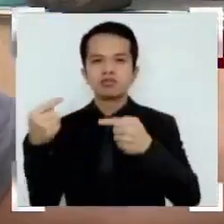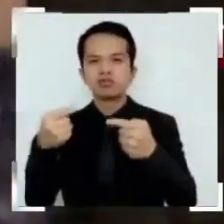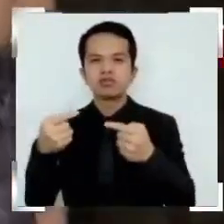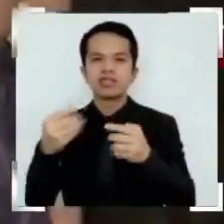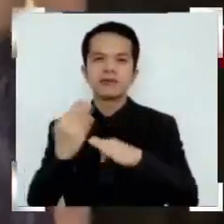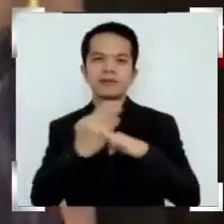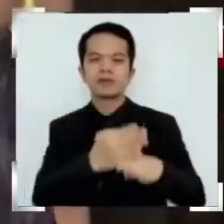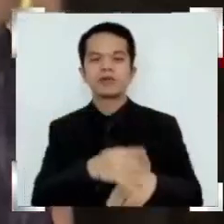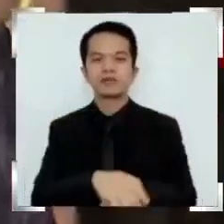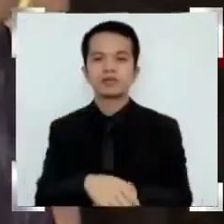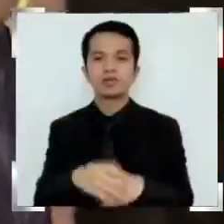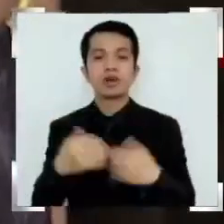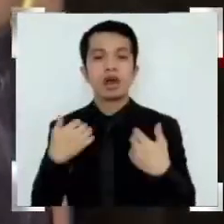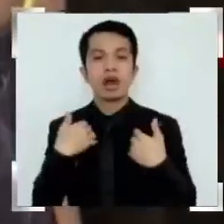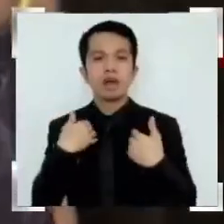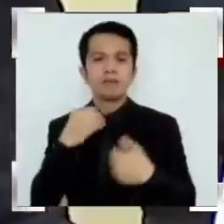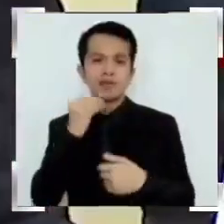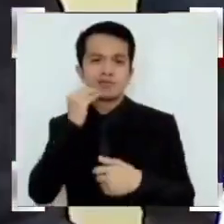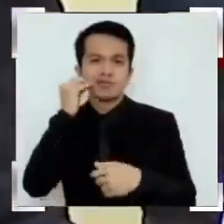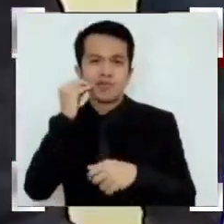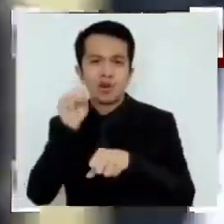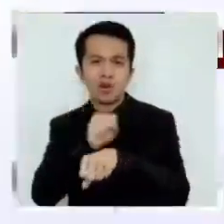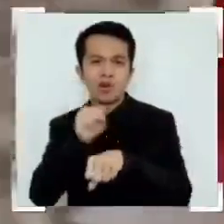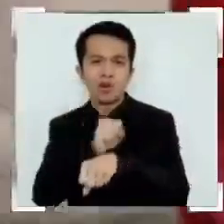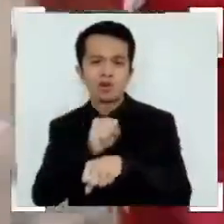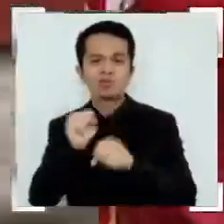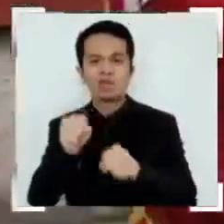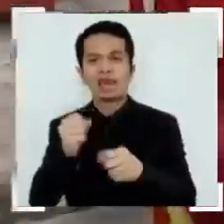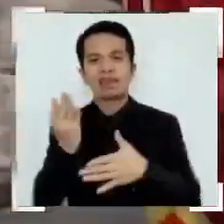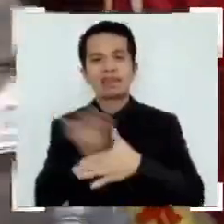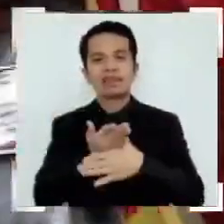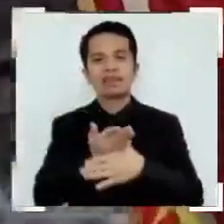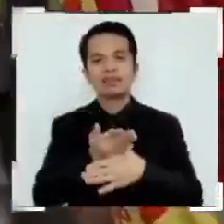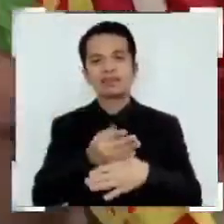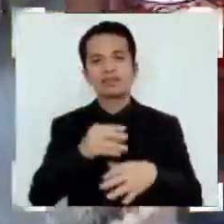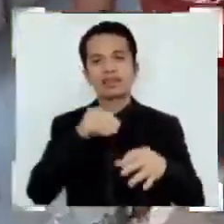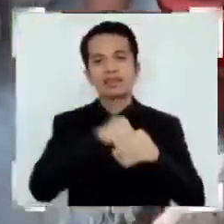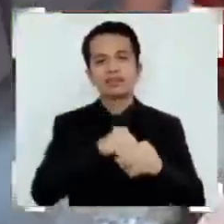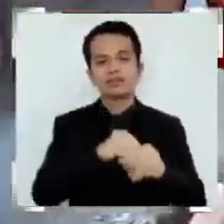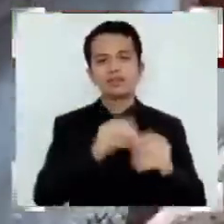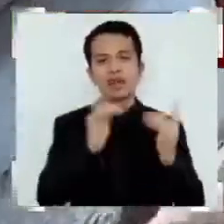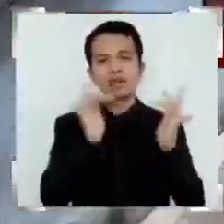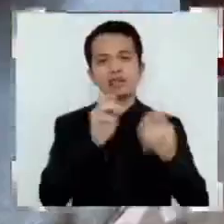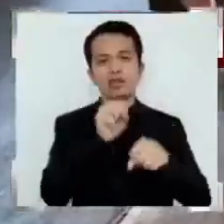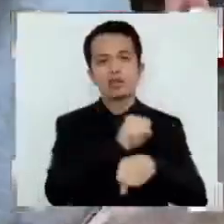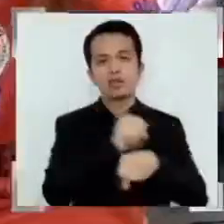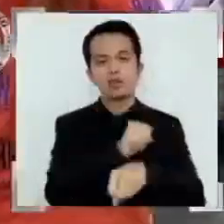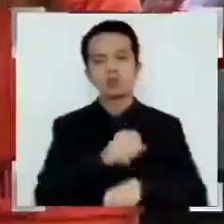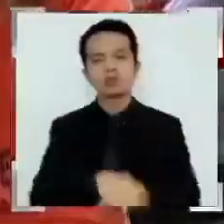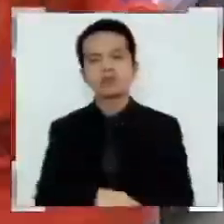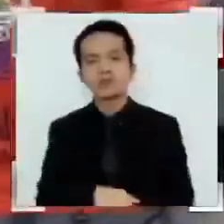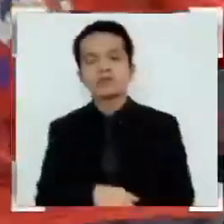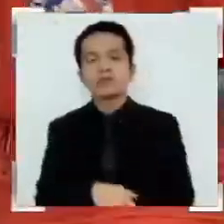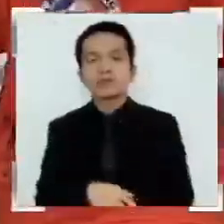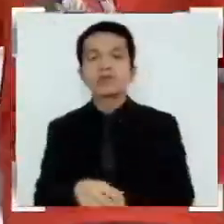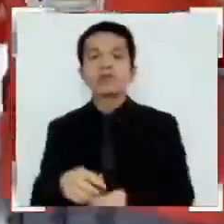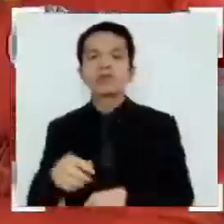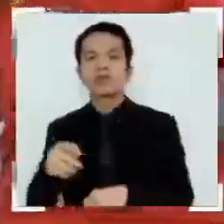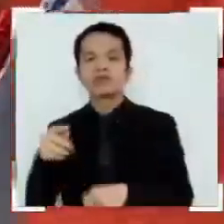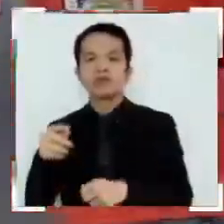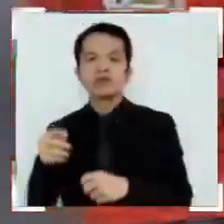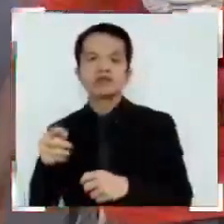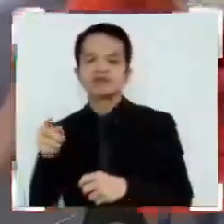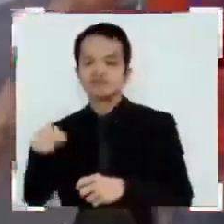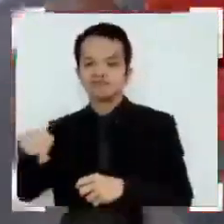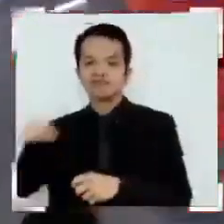home, nakakaabala po sa kanilang trabaho. Kanina, nag-ikot ang mga kawani ng barangay para maghanap ng mga